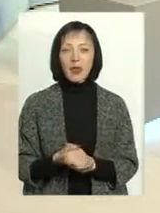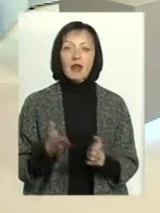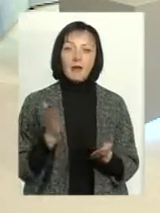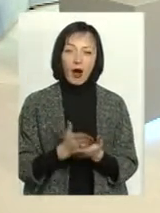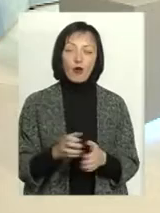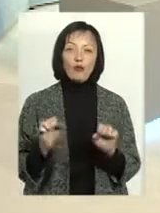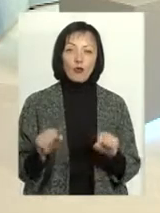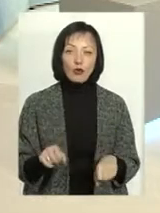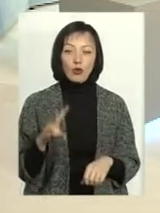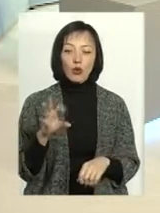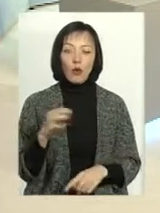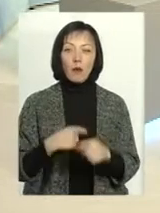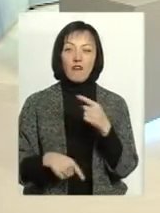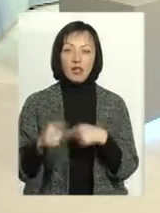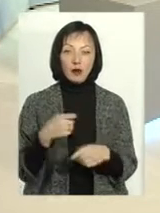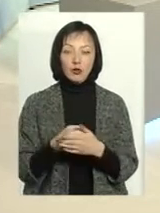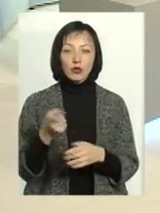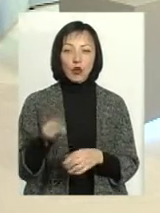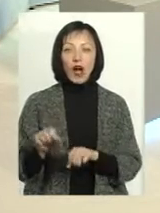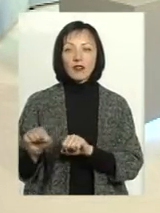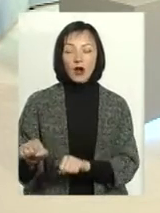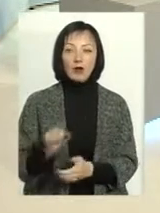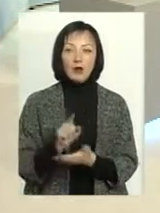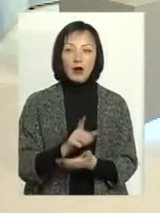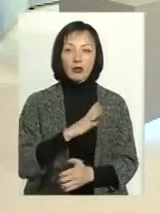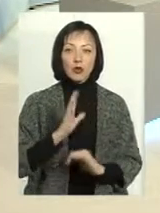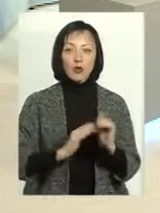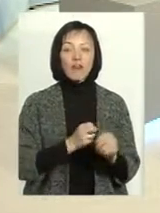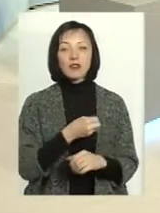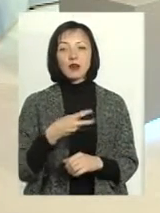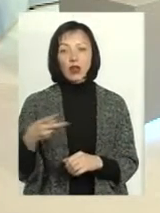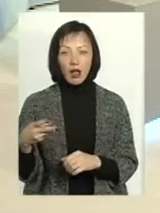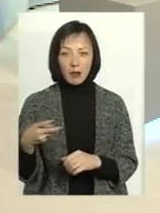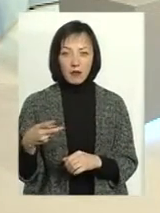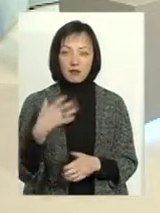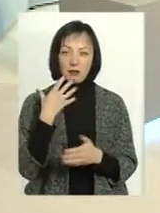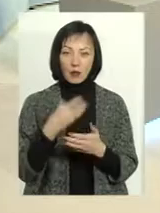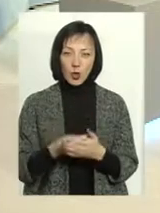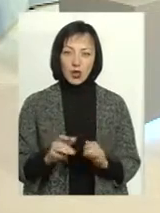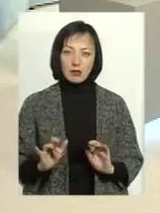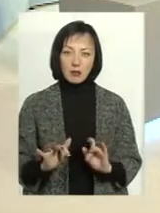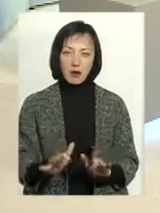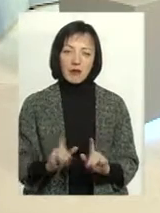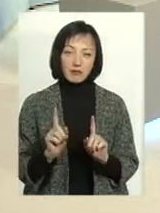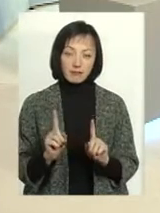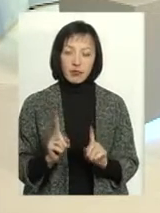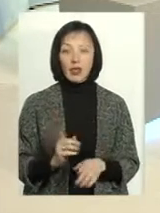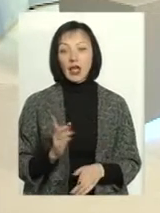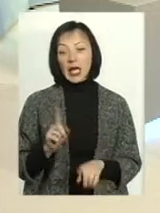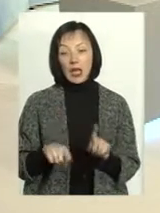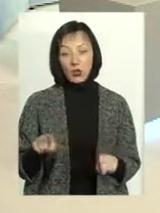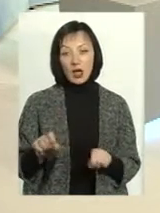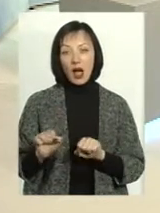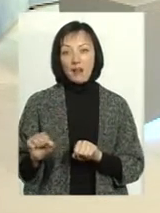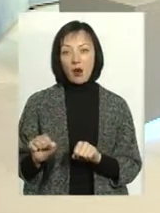Мають, можуть, але все повертаємось до того, що адвокати мають бути професіоналами своєї справи. Іноді